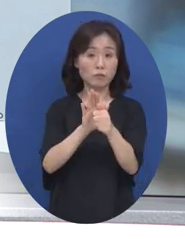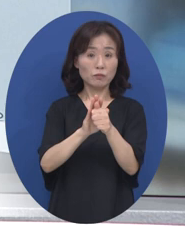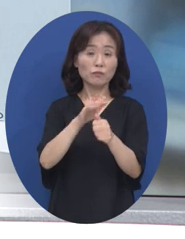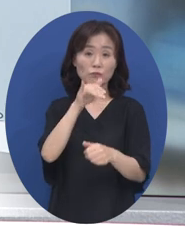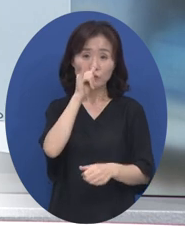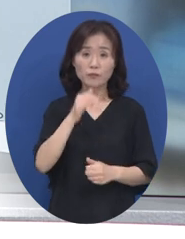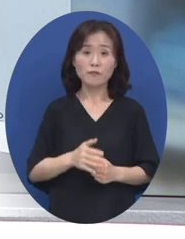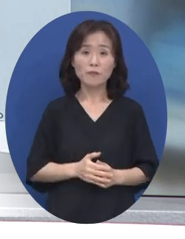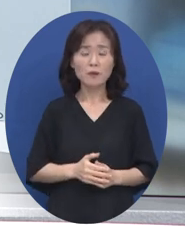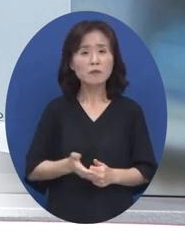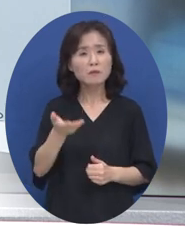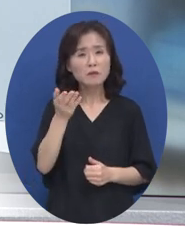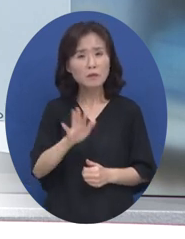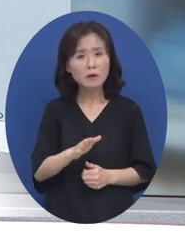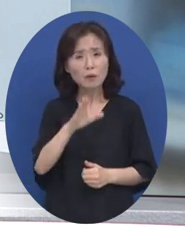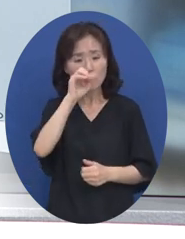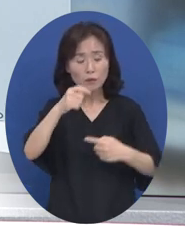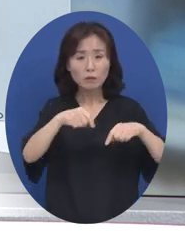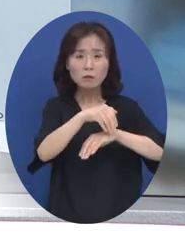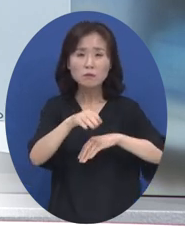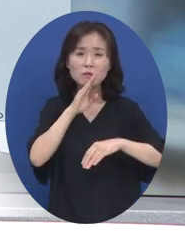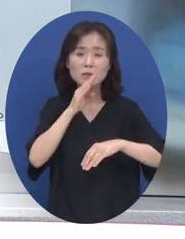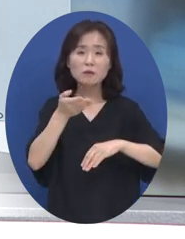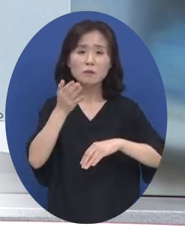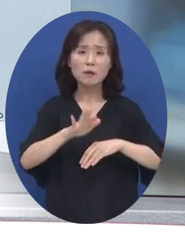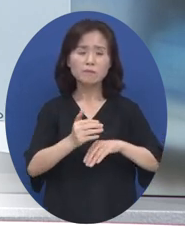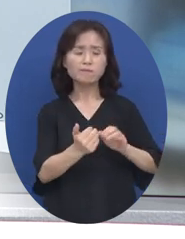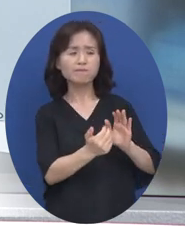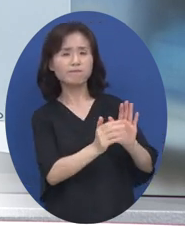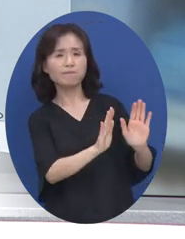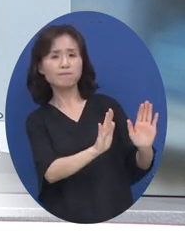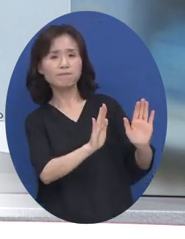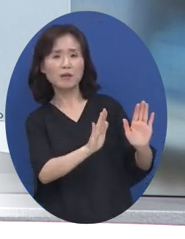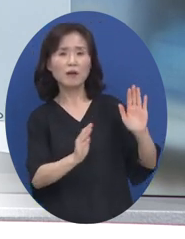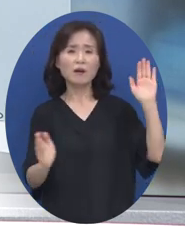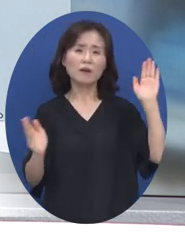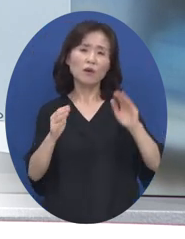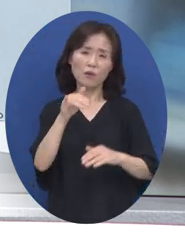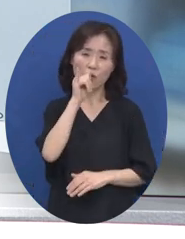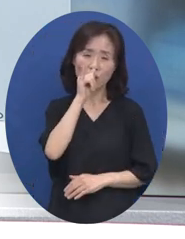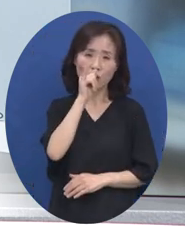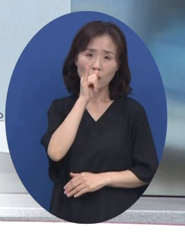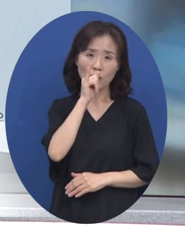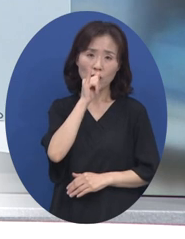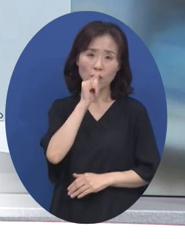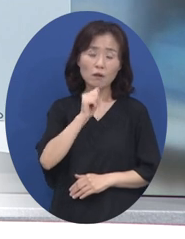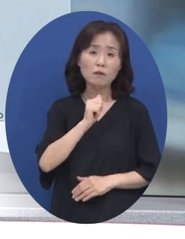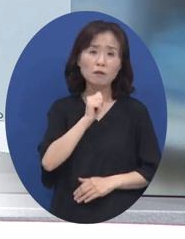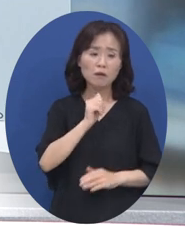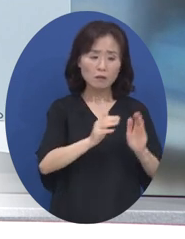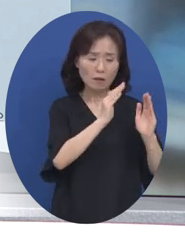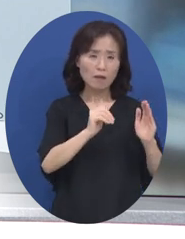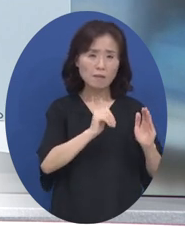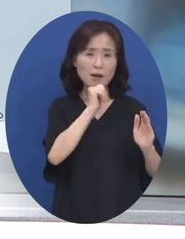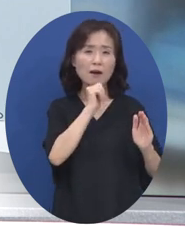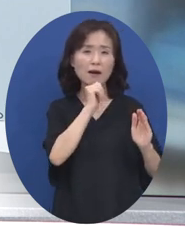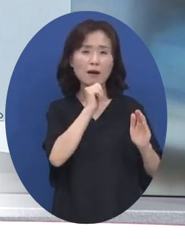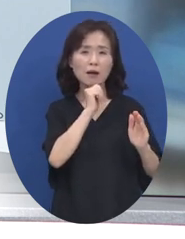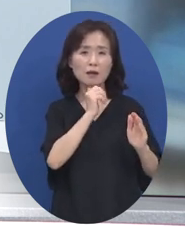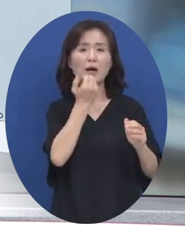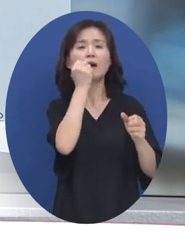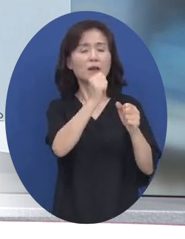있는데요. 안타깝게도 좋은 정책인데 이를 꺼리는 학생들이 생겼다고 합니다. 저소득층이란 낙인